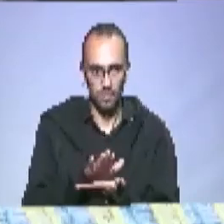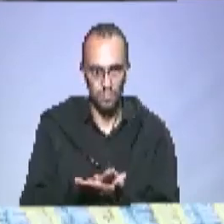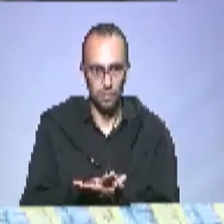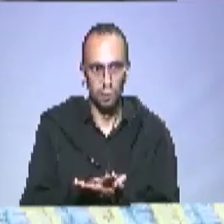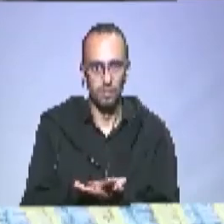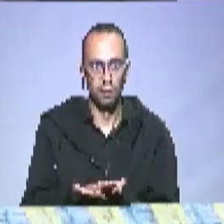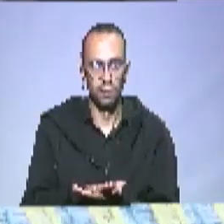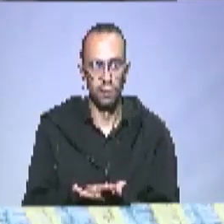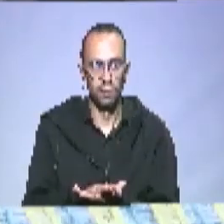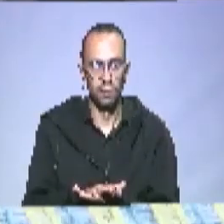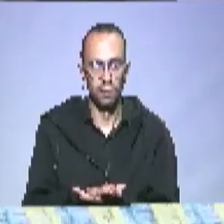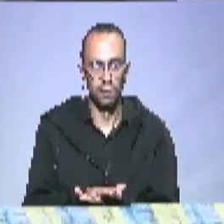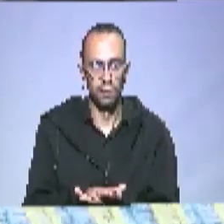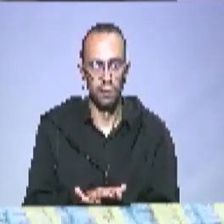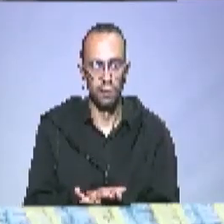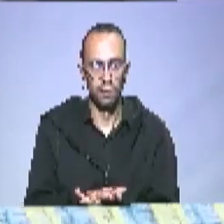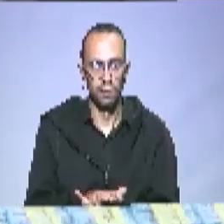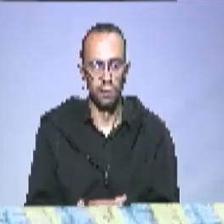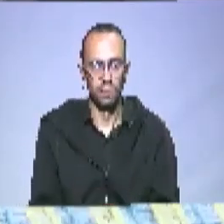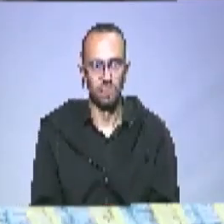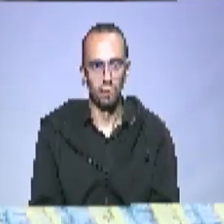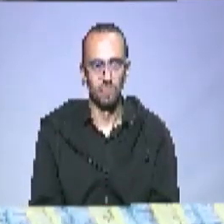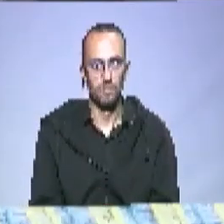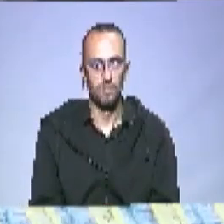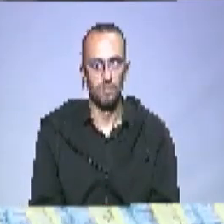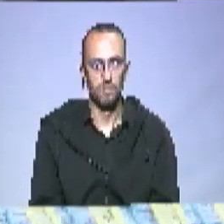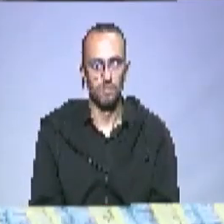الورق عكس بعض كده عشان يقفل معانا،